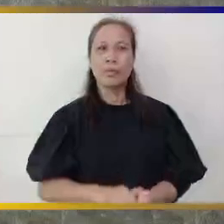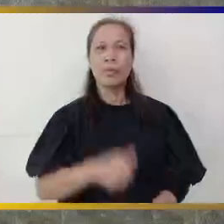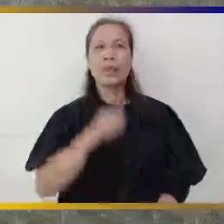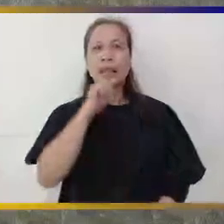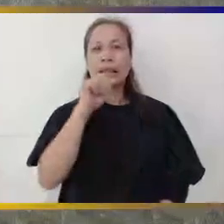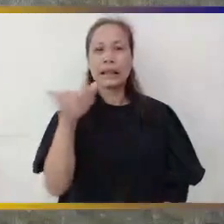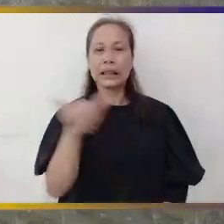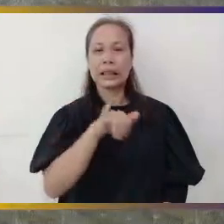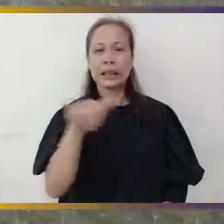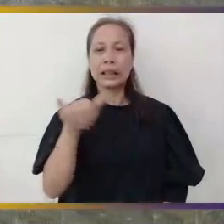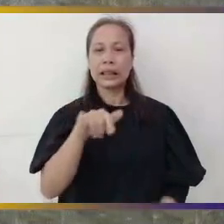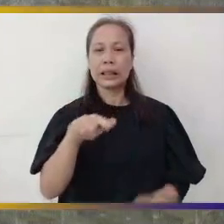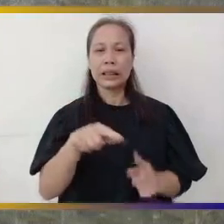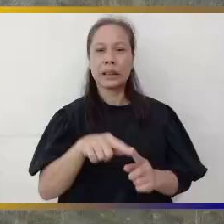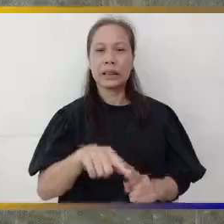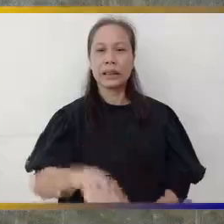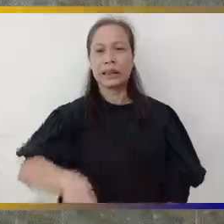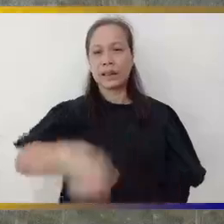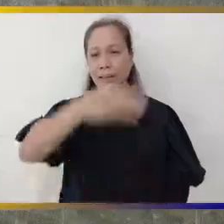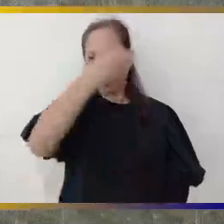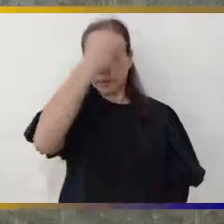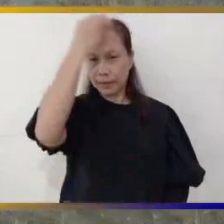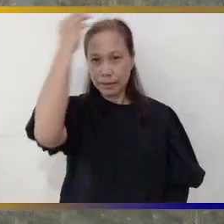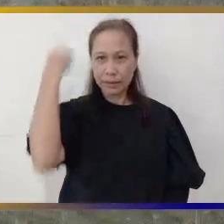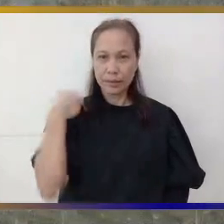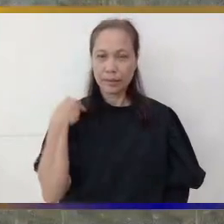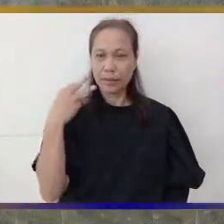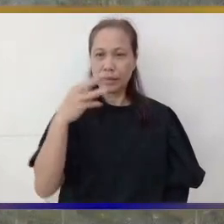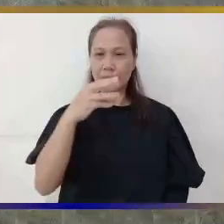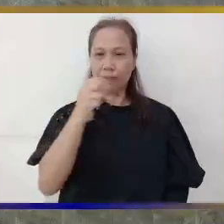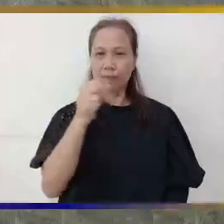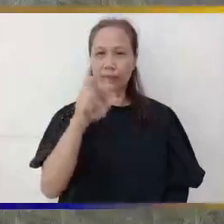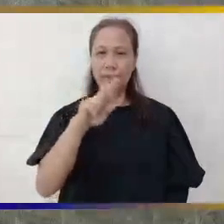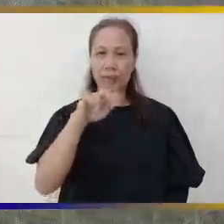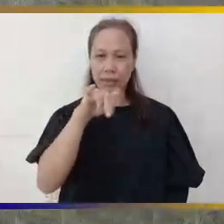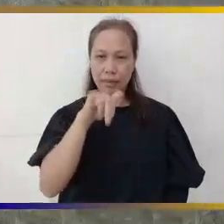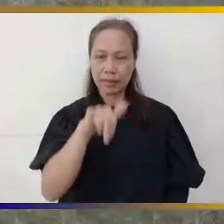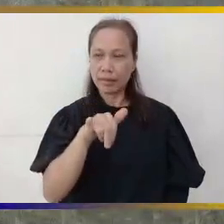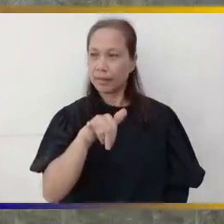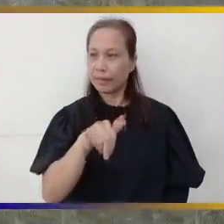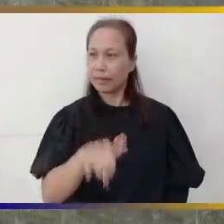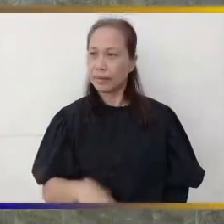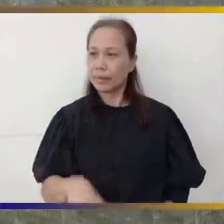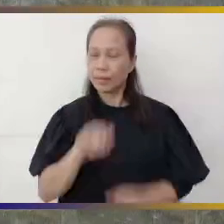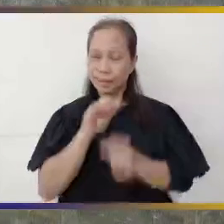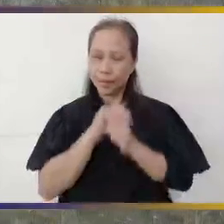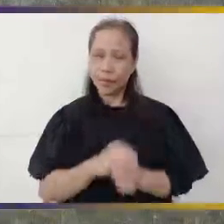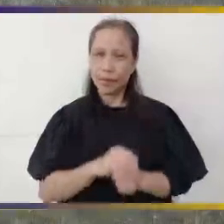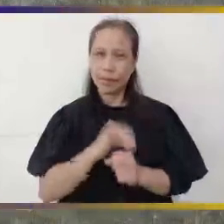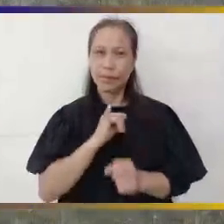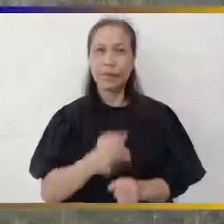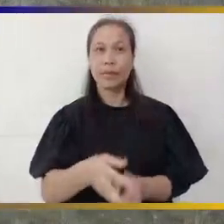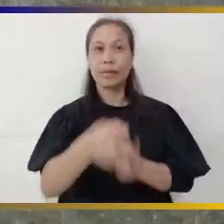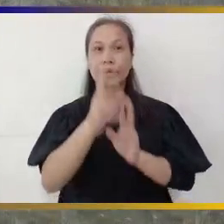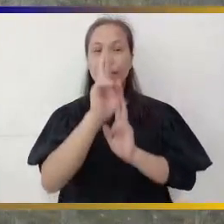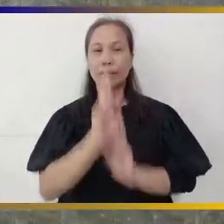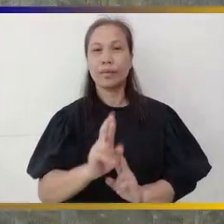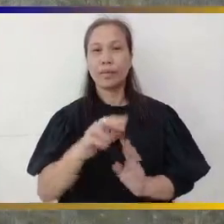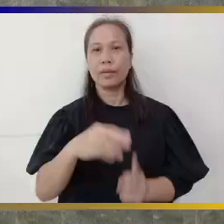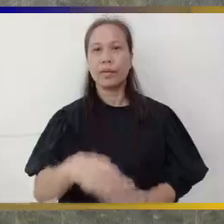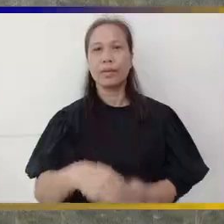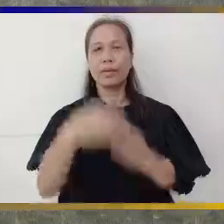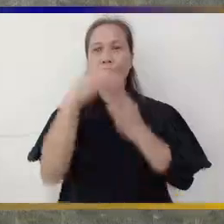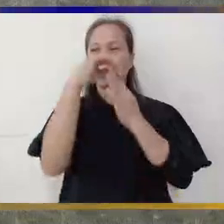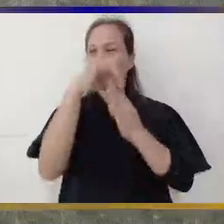kay Maria naunawaan niyo mga kapatid so ang worship is reverence is is special